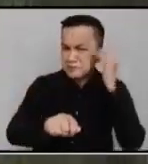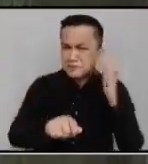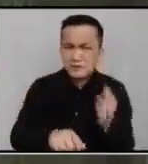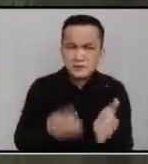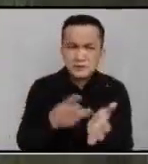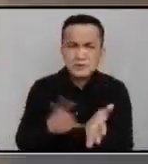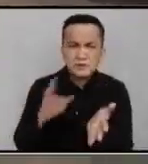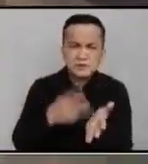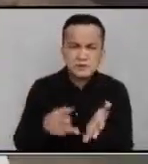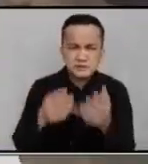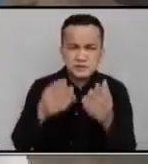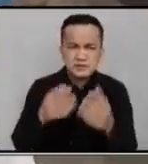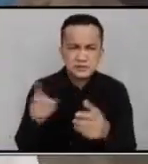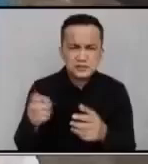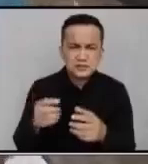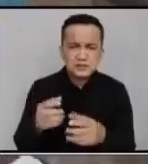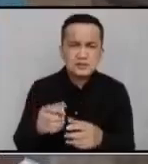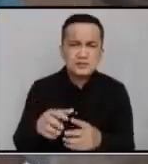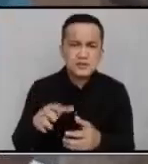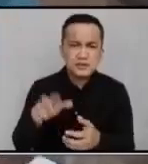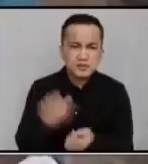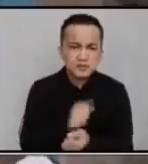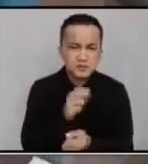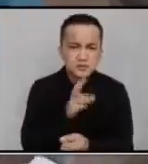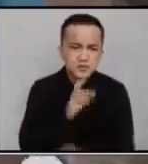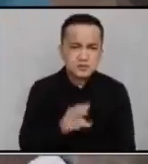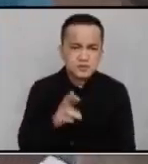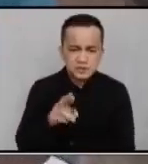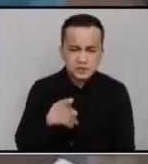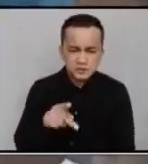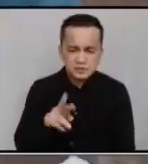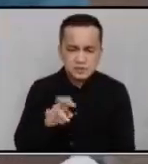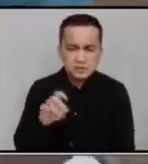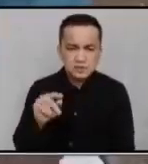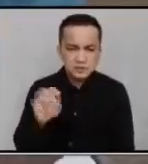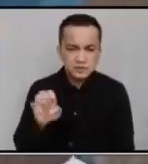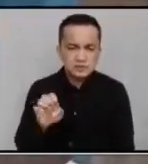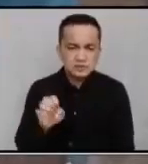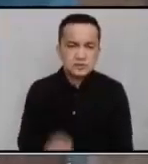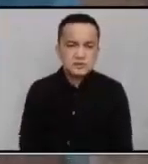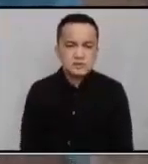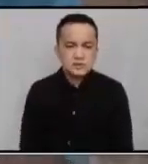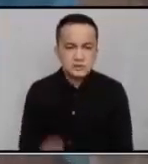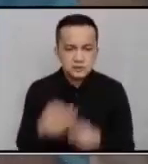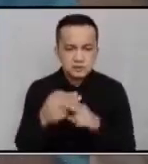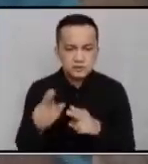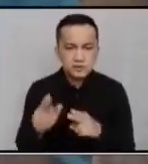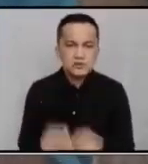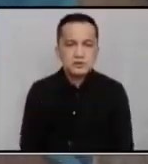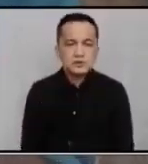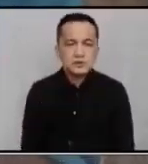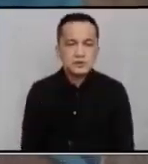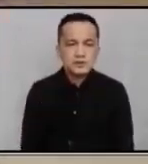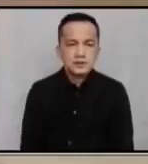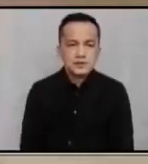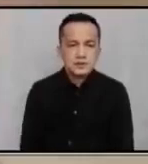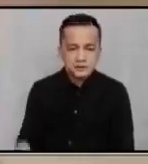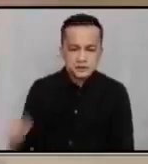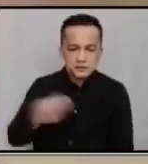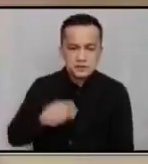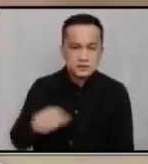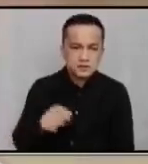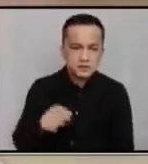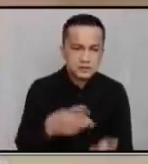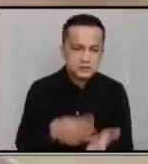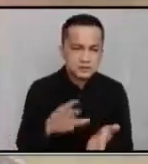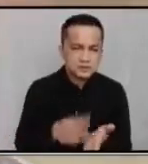sila kasi malakas sa tubig. Pressurized. Bakit? Kasi saglit lang po siya eh. Pag tabo, makasaya po sa tubig. Si